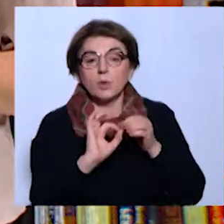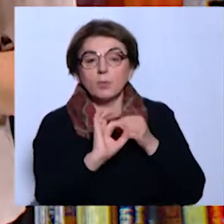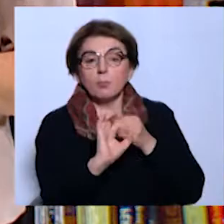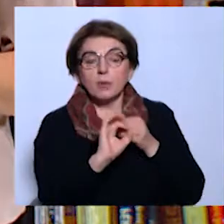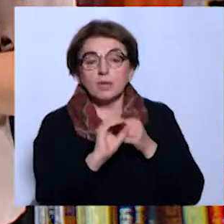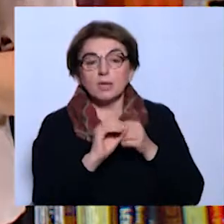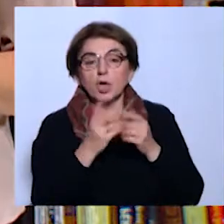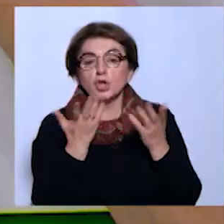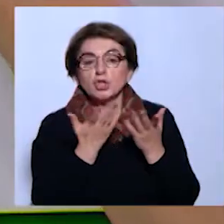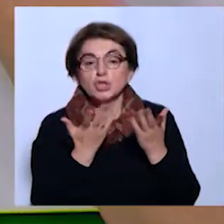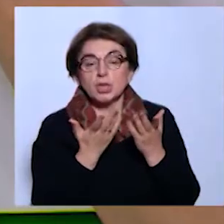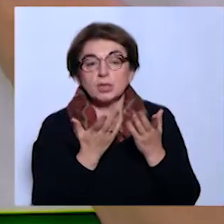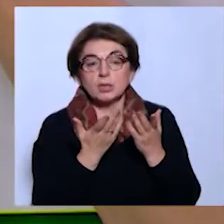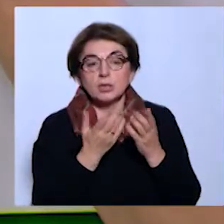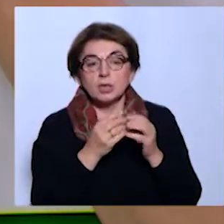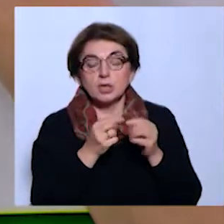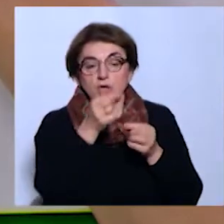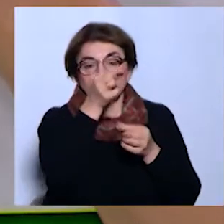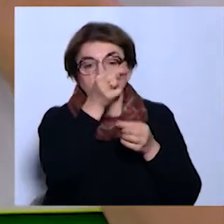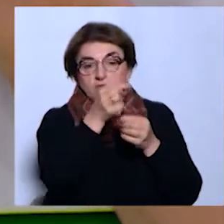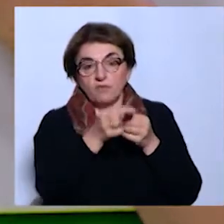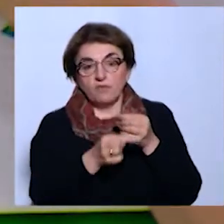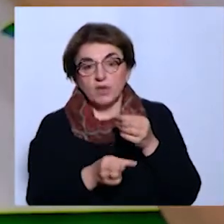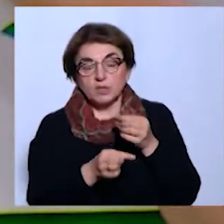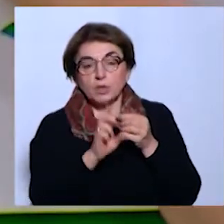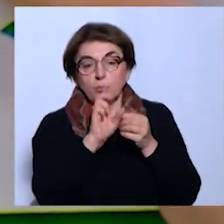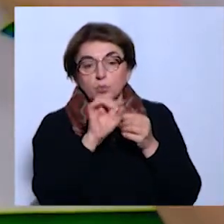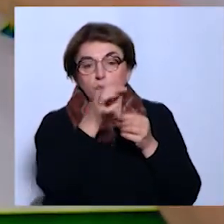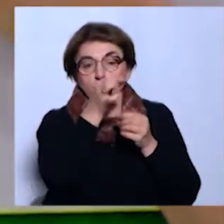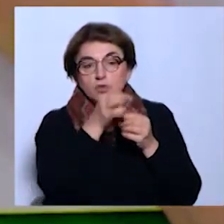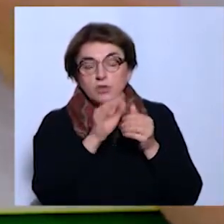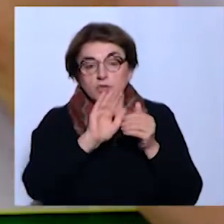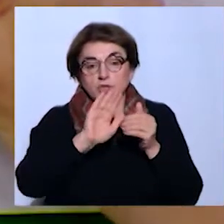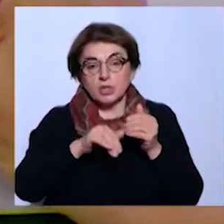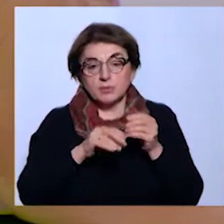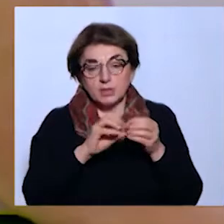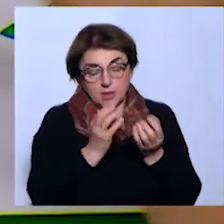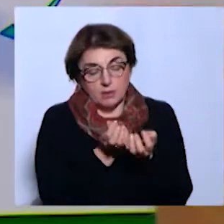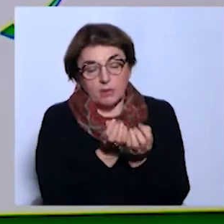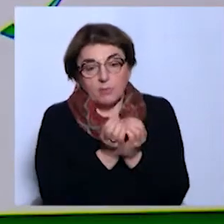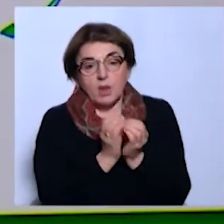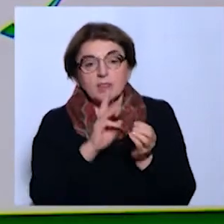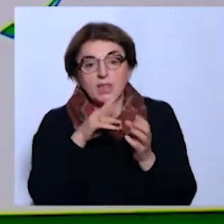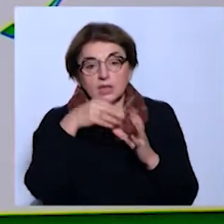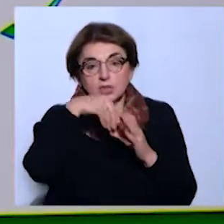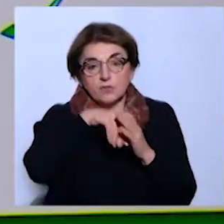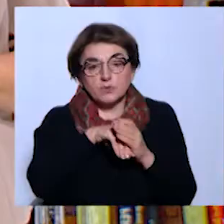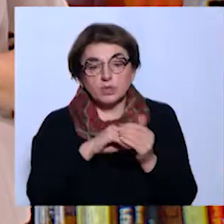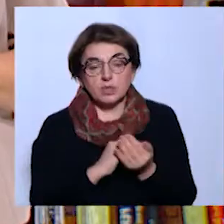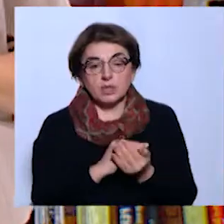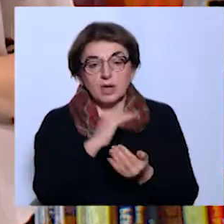რომელიც ჯერ სვეტში, ბუტკოს სვეტში, შემდეგ კი ნასკვში ჩაიზრდება